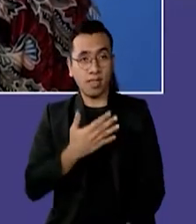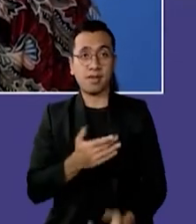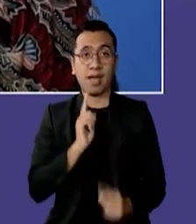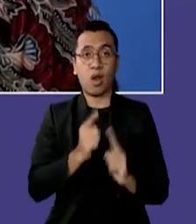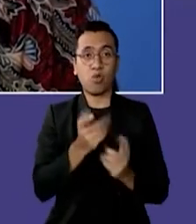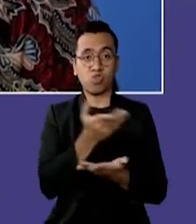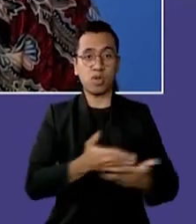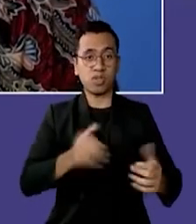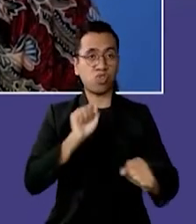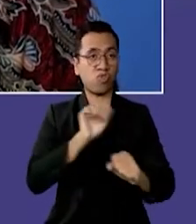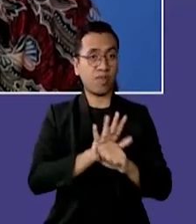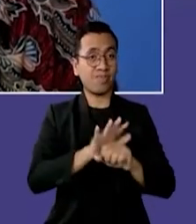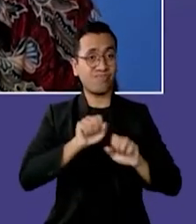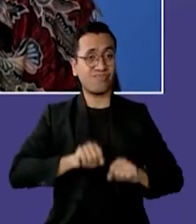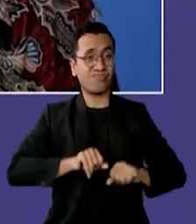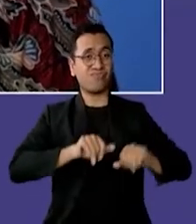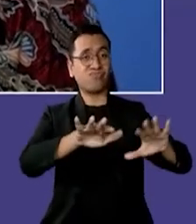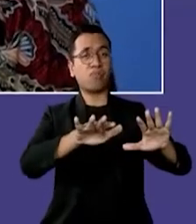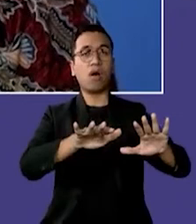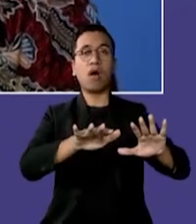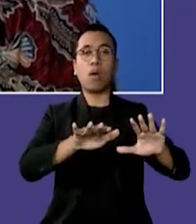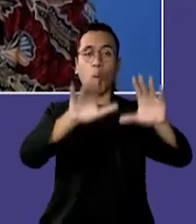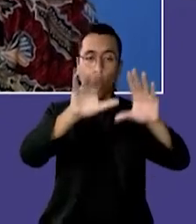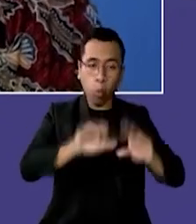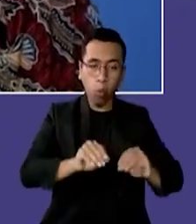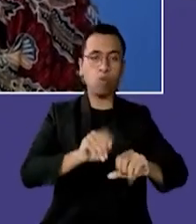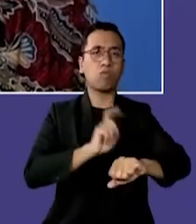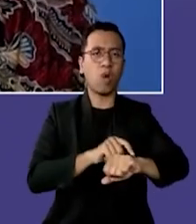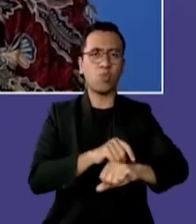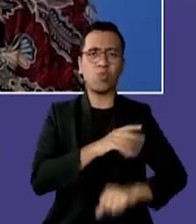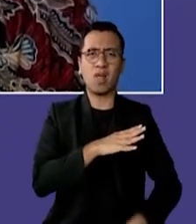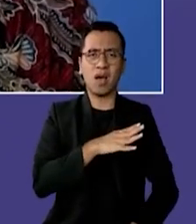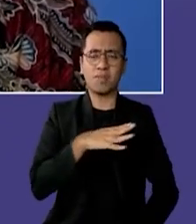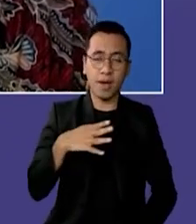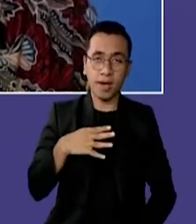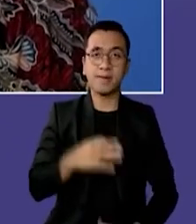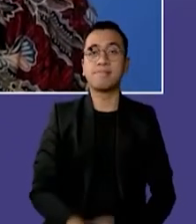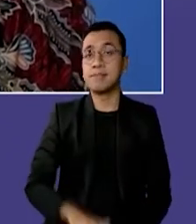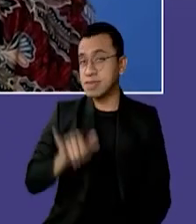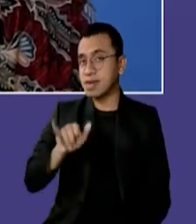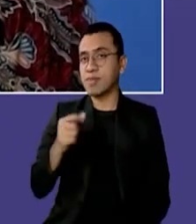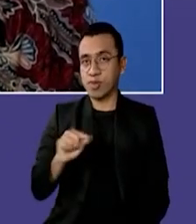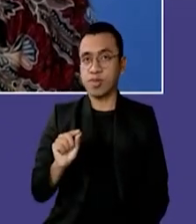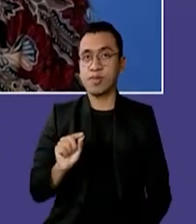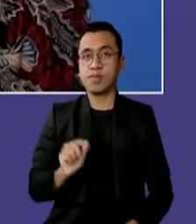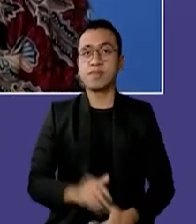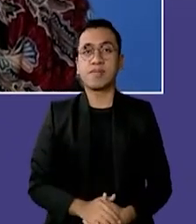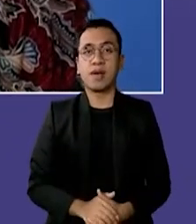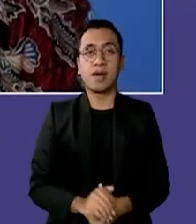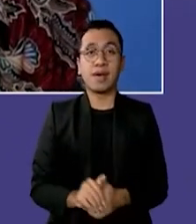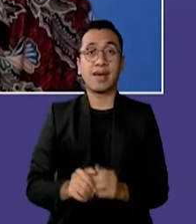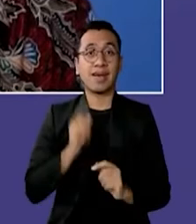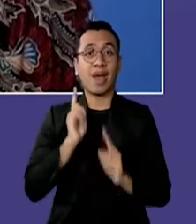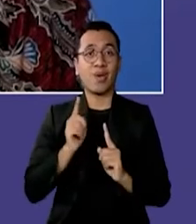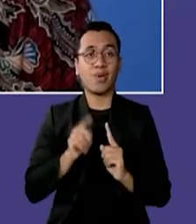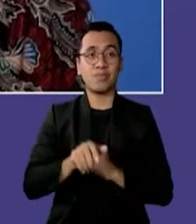ini akan semakin lama ya penuntasannya Yume turun saya mau datang atau mereka enggak